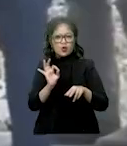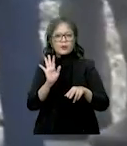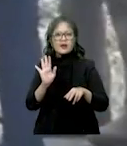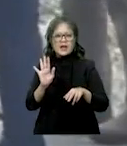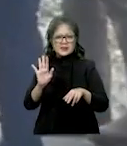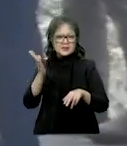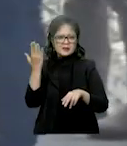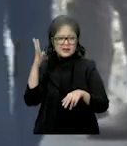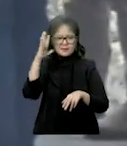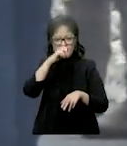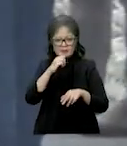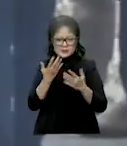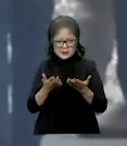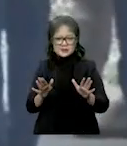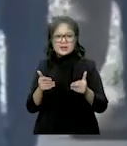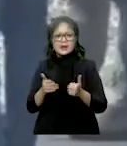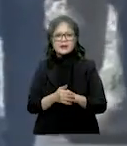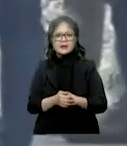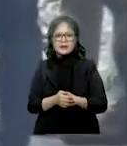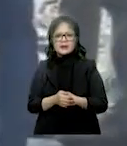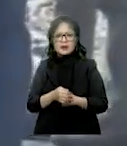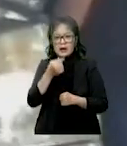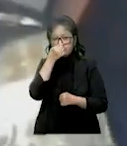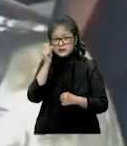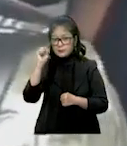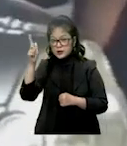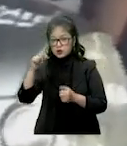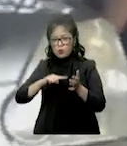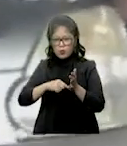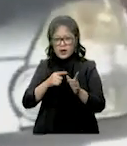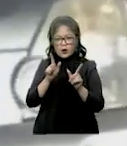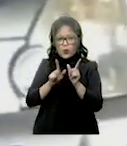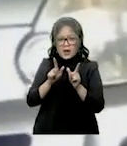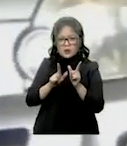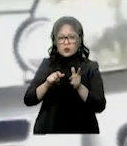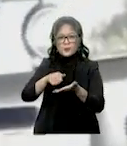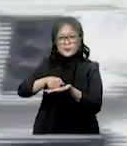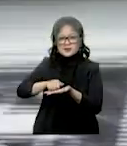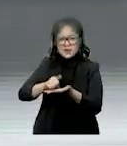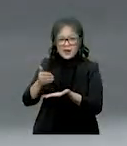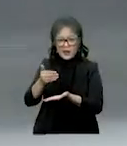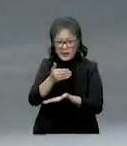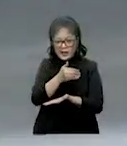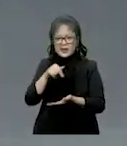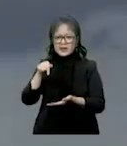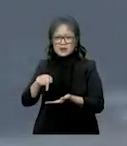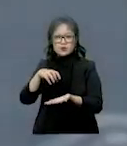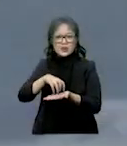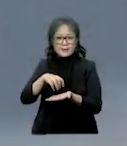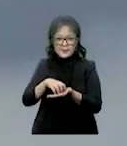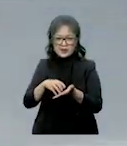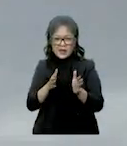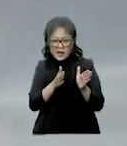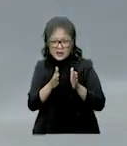selesai. Kamis besok prarekonstruksi akan dimulai dari warung pecel lele yang disebut tersangka Danu sebagai tempat mengatur rencana